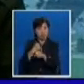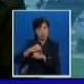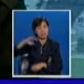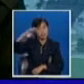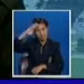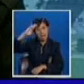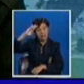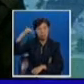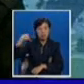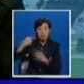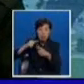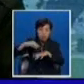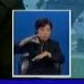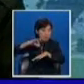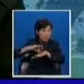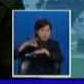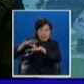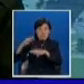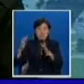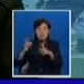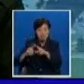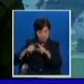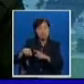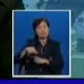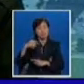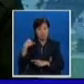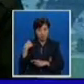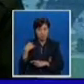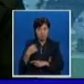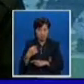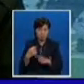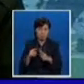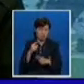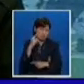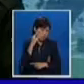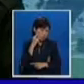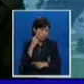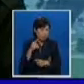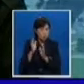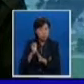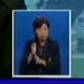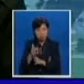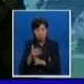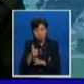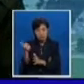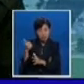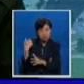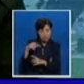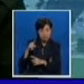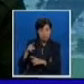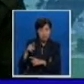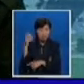ที่ทราบส่วนที่เหลือนั้นก็คาดว่าคงจะไม่ใช่ครับอาจจะเป็นอดีตหรือเป็นผู้ที่เคย